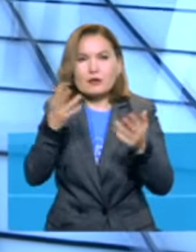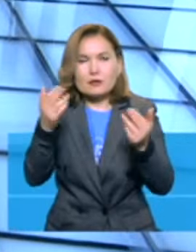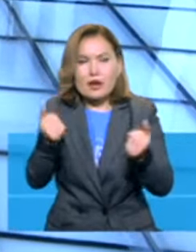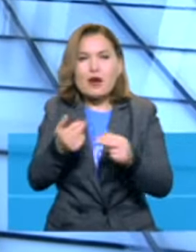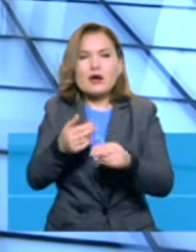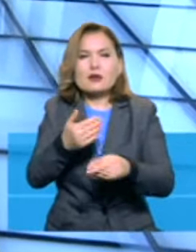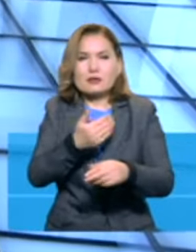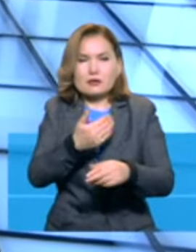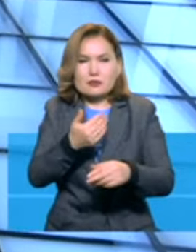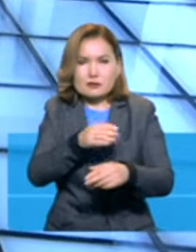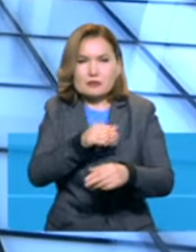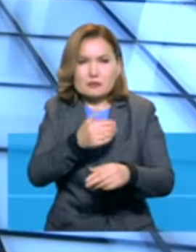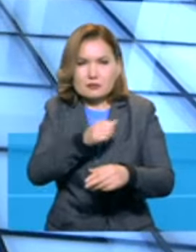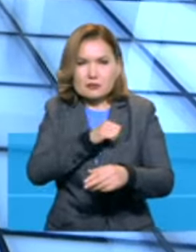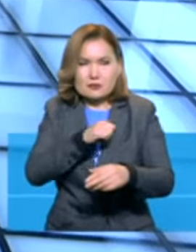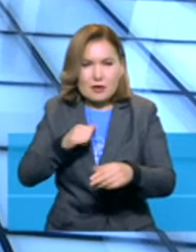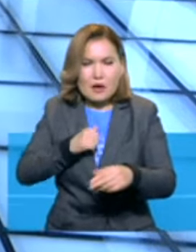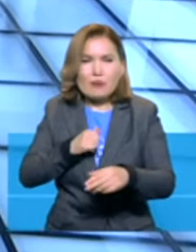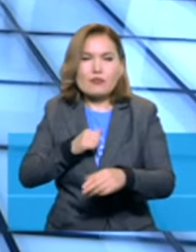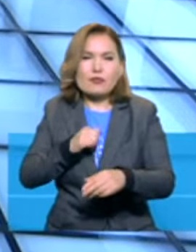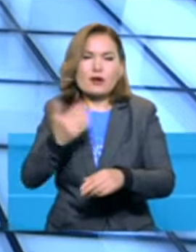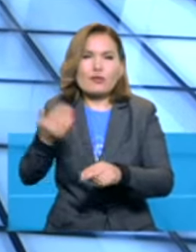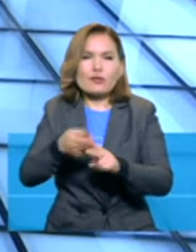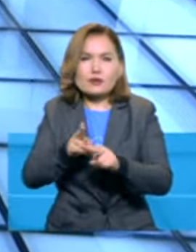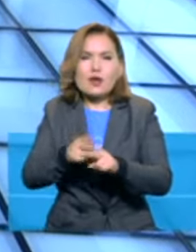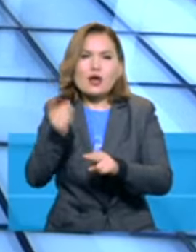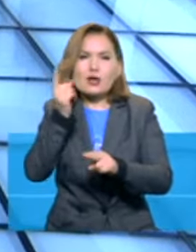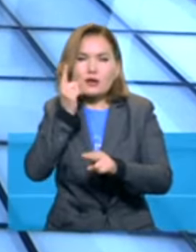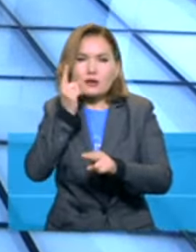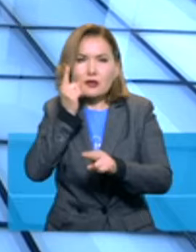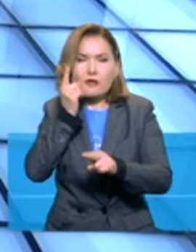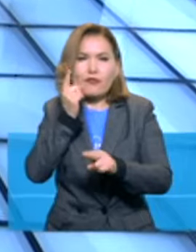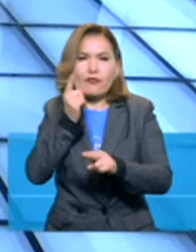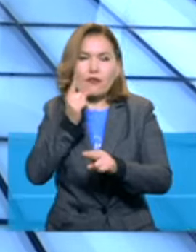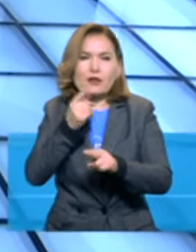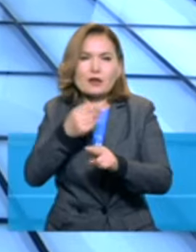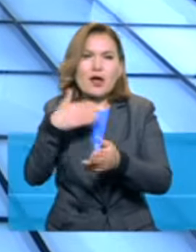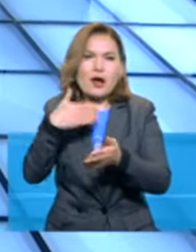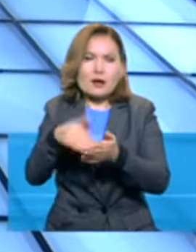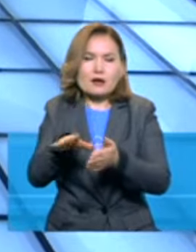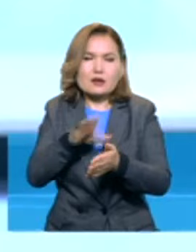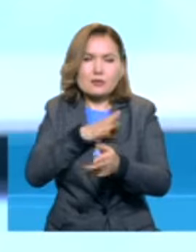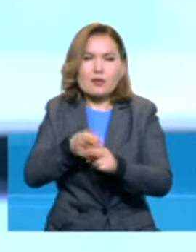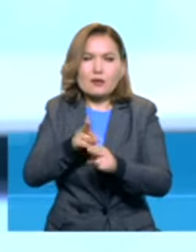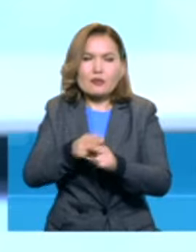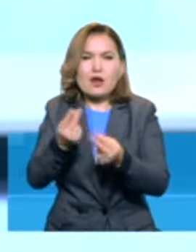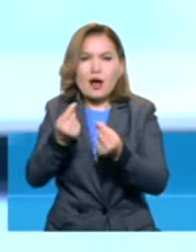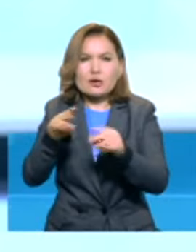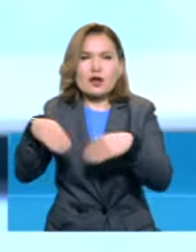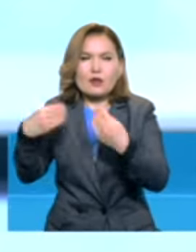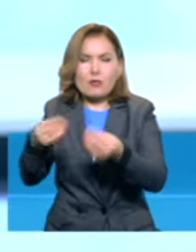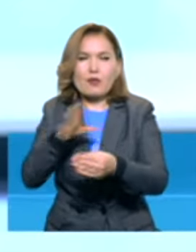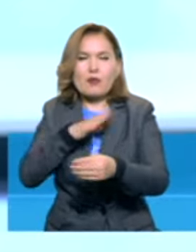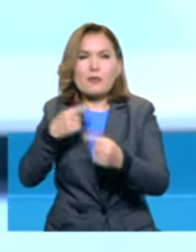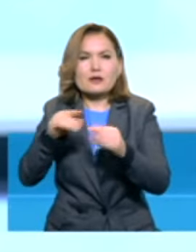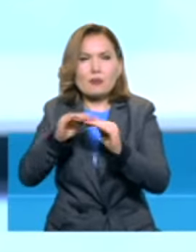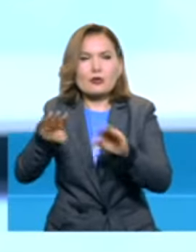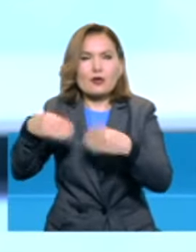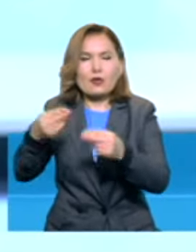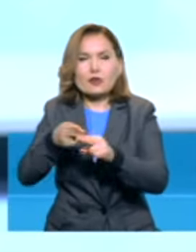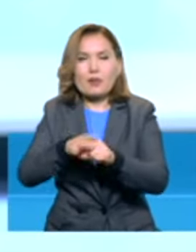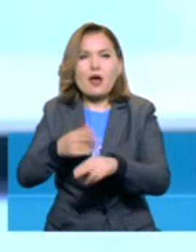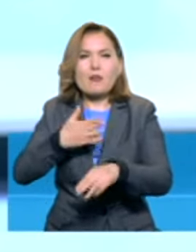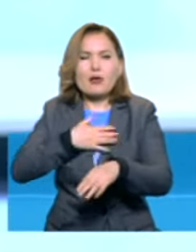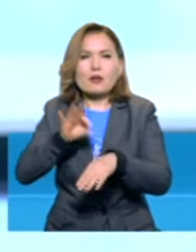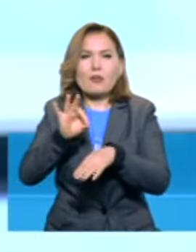идея қайдан келді? Ата-анаңыз ұсынды ма, әлде достарыңыз ұсынды ма? Мен өзім қатты сырқаттанып, больницаға жатып қалып едім.